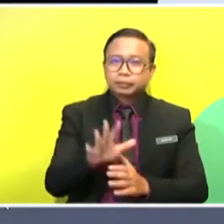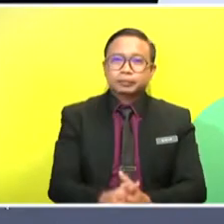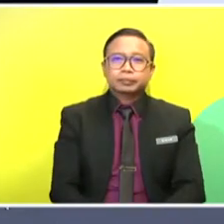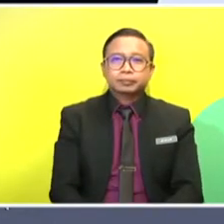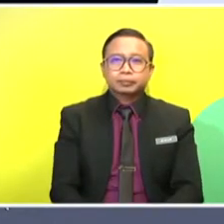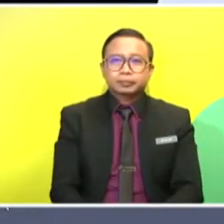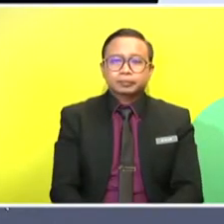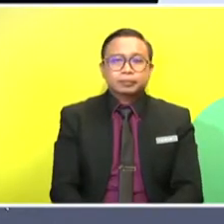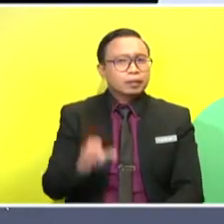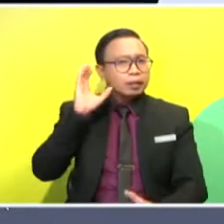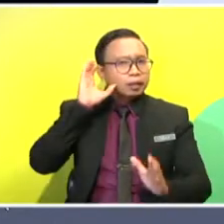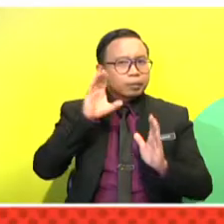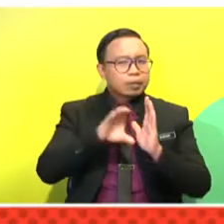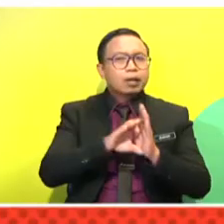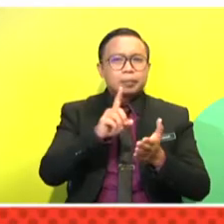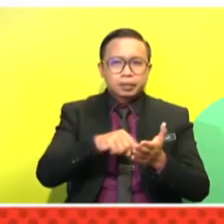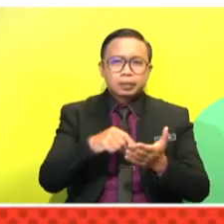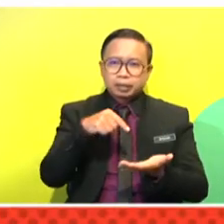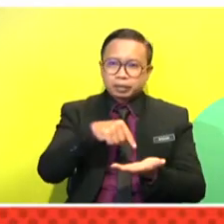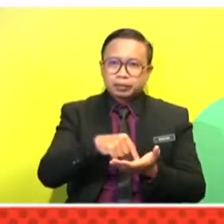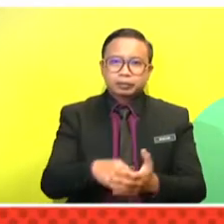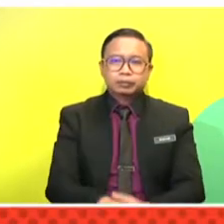Gambar apa agaknya ya?